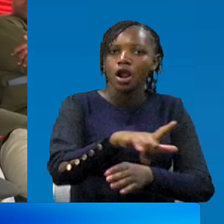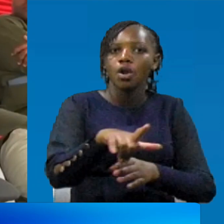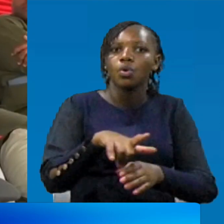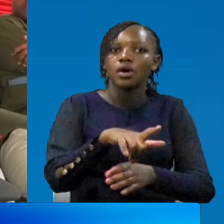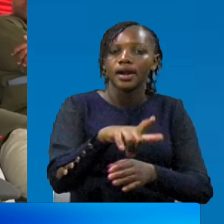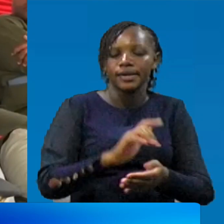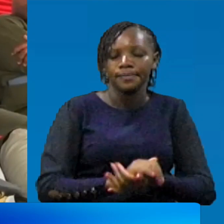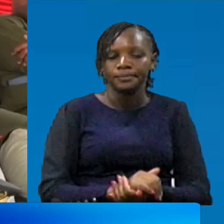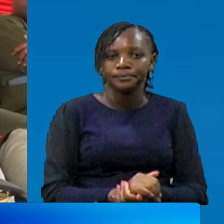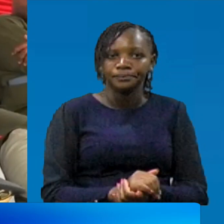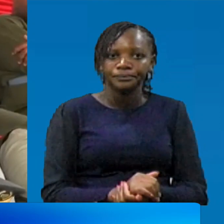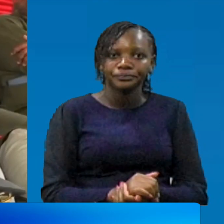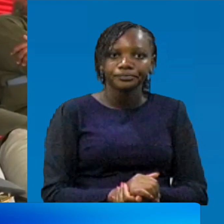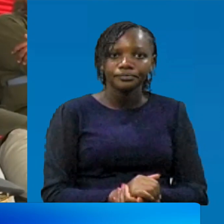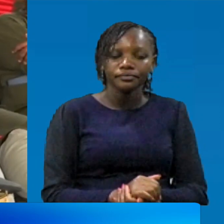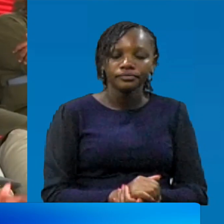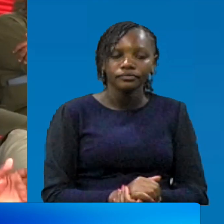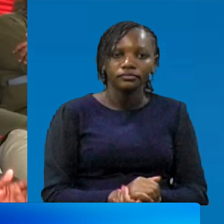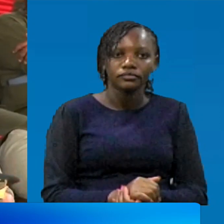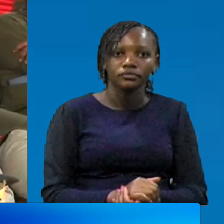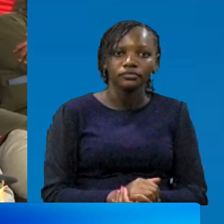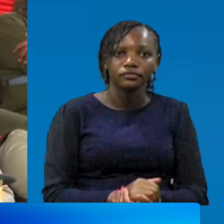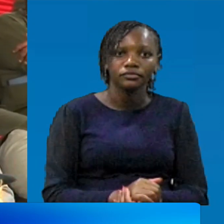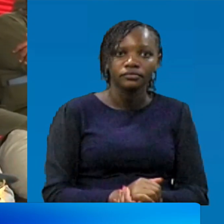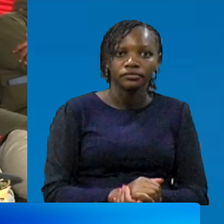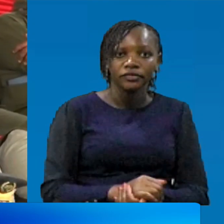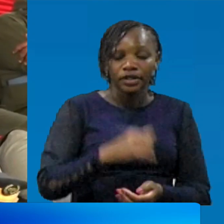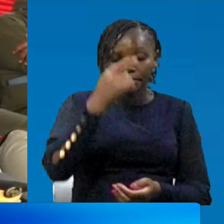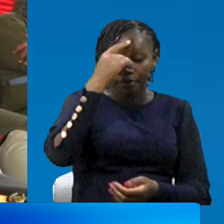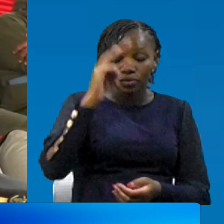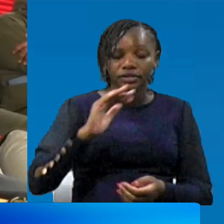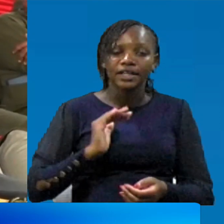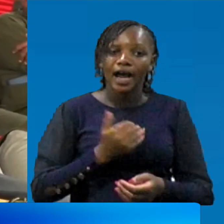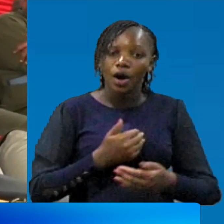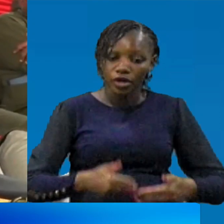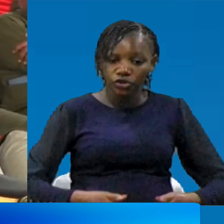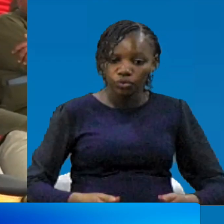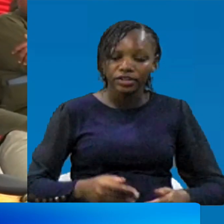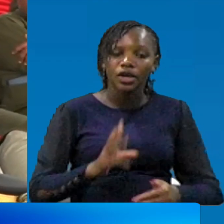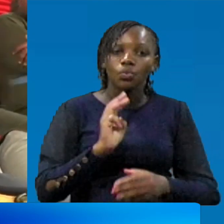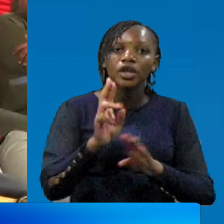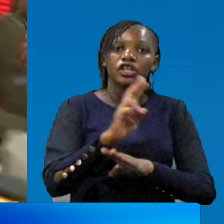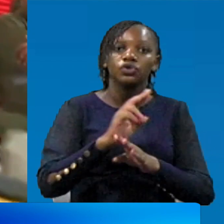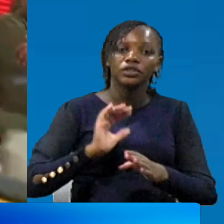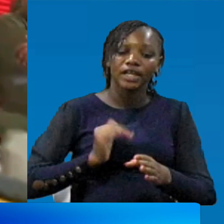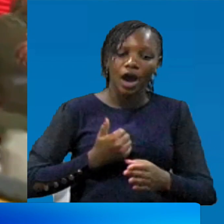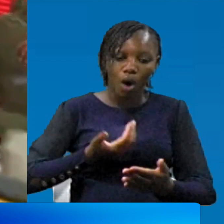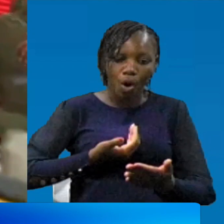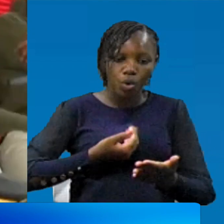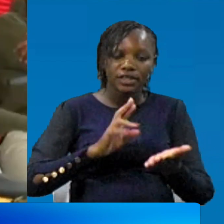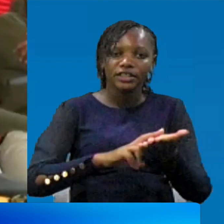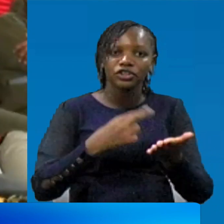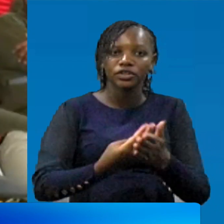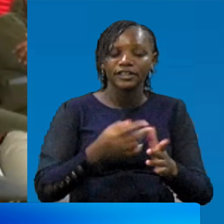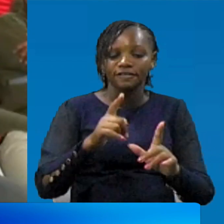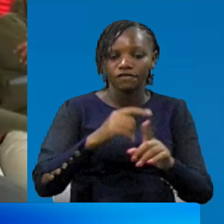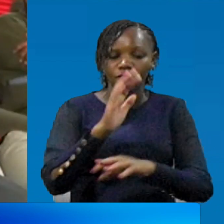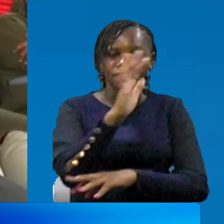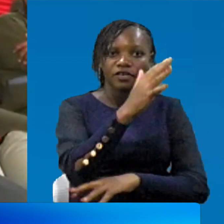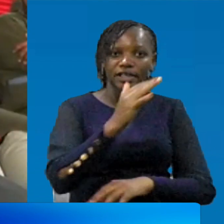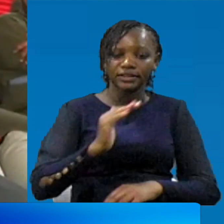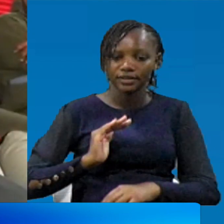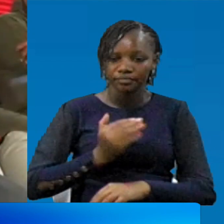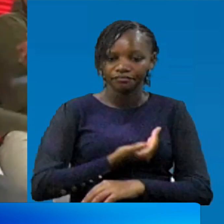zitengenezwe na vijana wa taifa letu la Kenya, tukitumia rasilimali yetu ya misitu ya taifa la Kenya. Na ndio